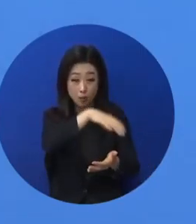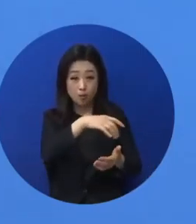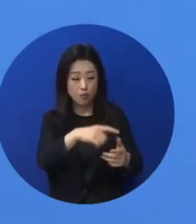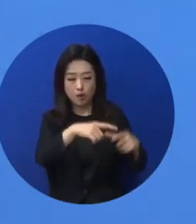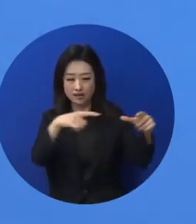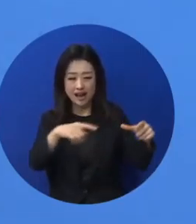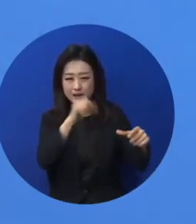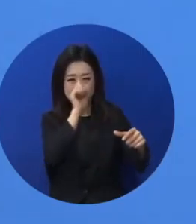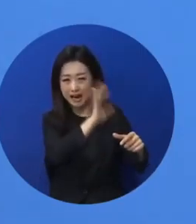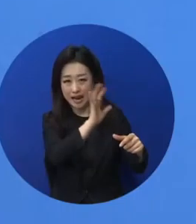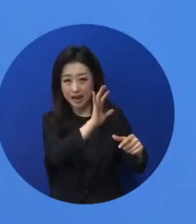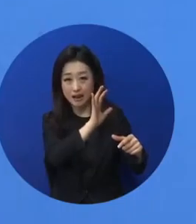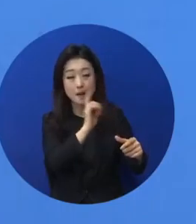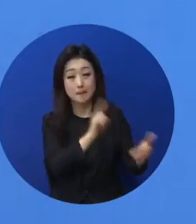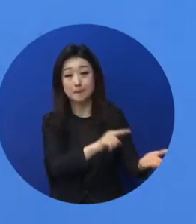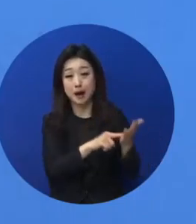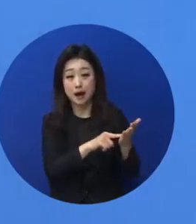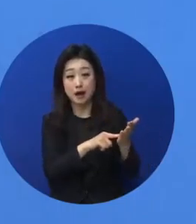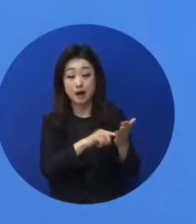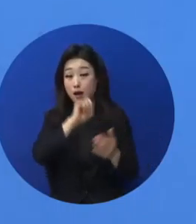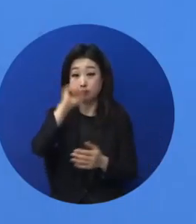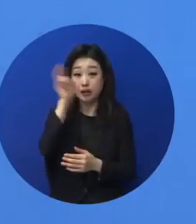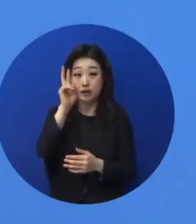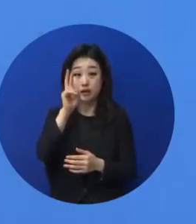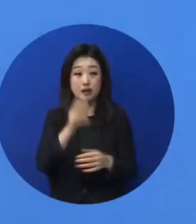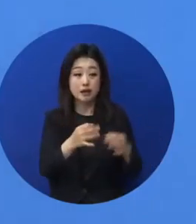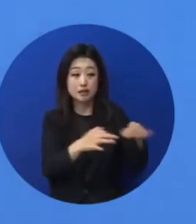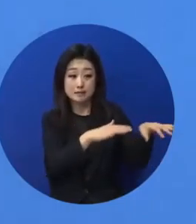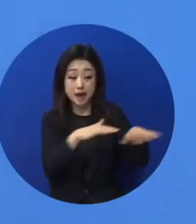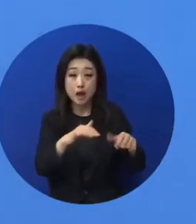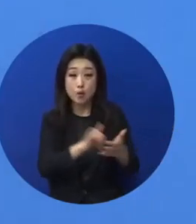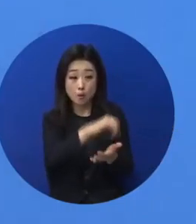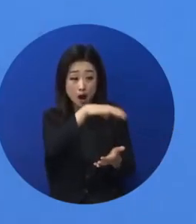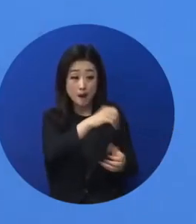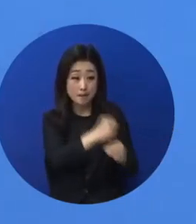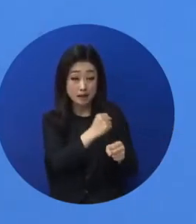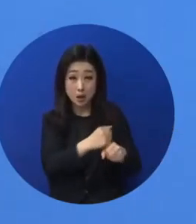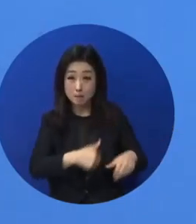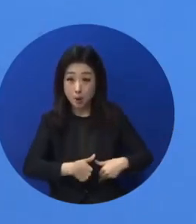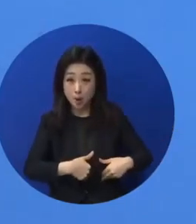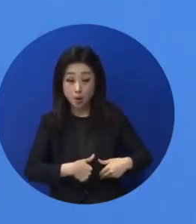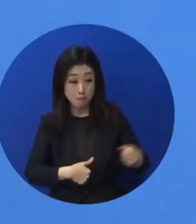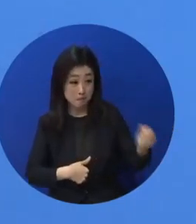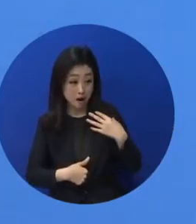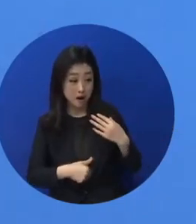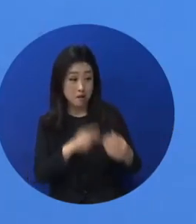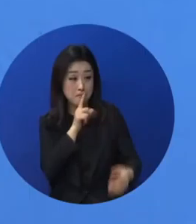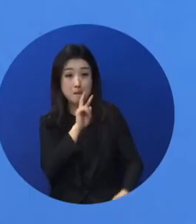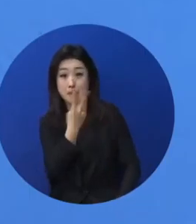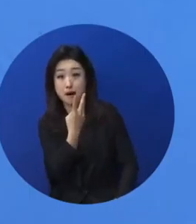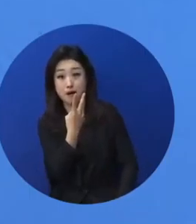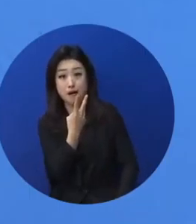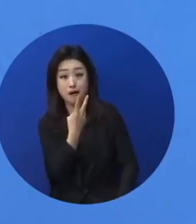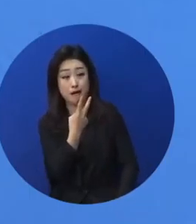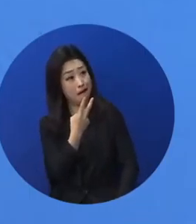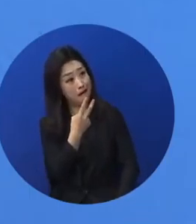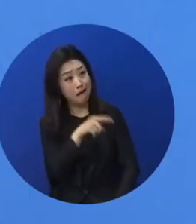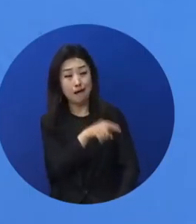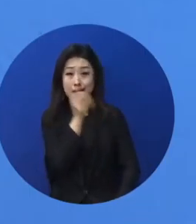소리입니다. 그런데 이제 와서 김해 신공항으로 가야 한답니다. 이게 무슨 말입니까? 앞뒤가 맞지 않는